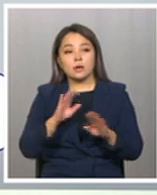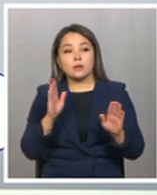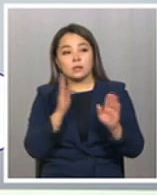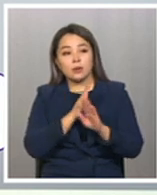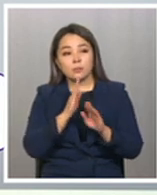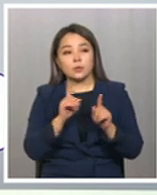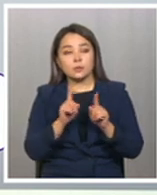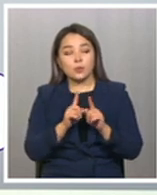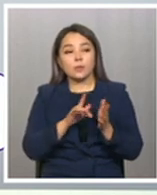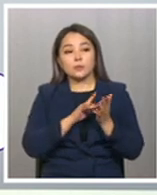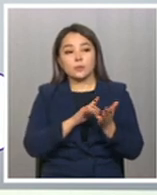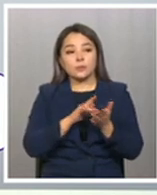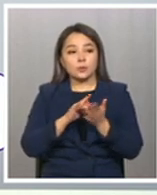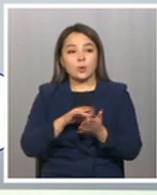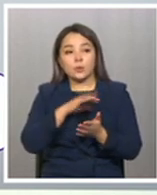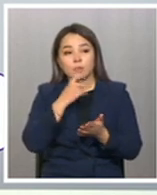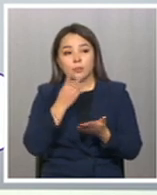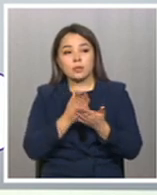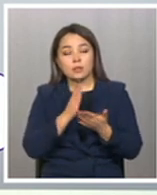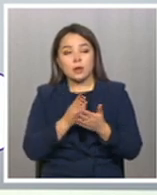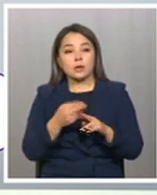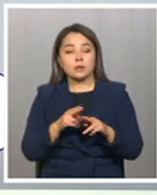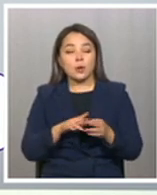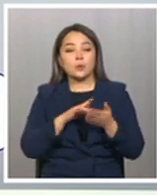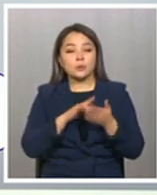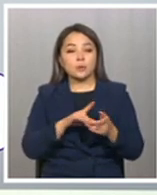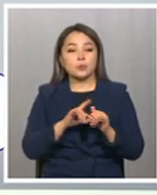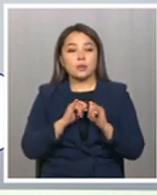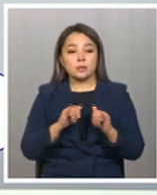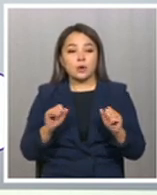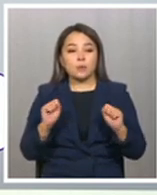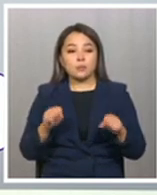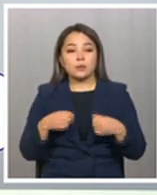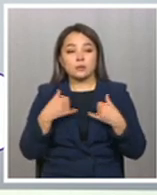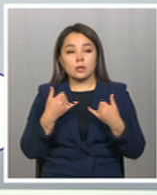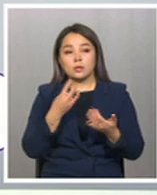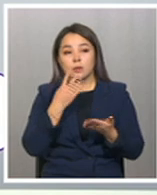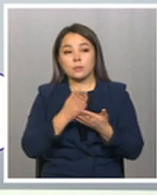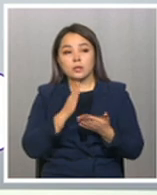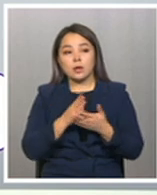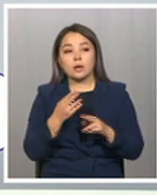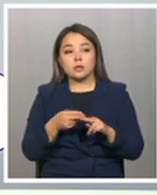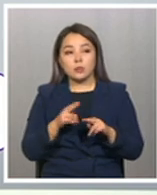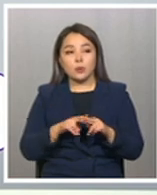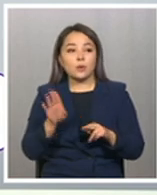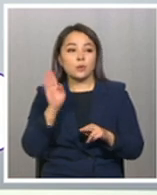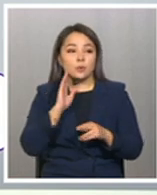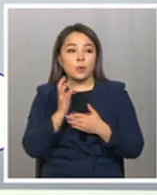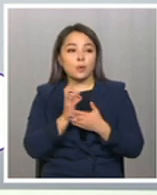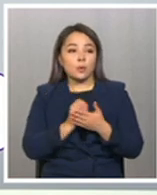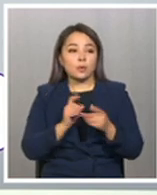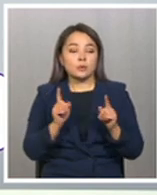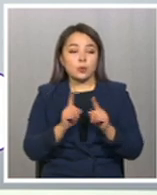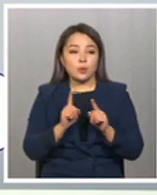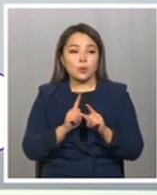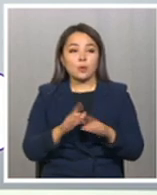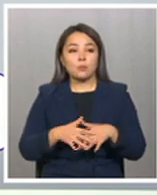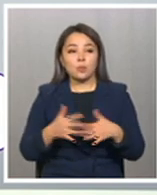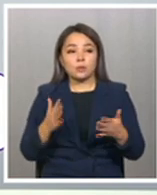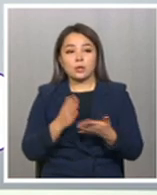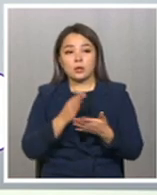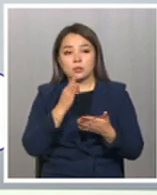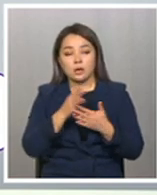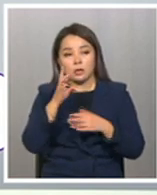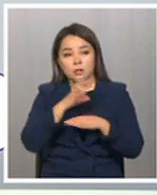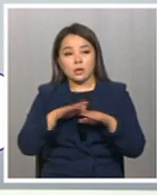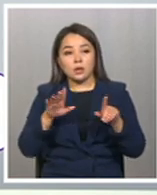туристік нысандардың көптігі, яғни бұл да туризмді дамытуға зор мүмкіндік деген сөз. Сонымен бірге су қорларының молдығы. Еліміздің ең